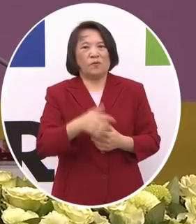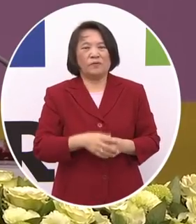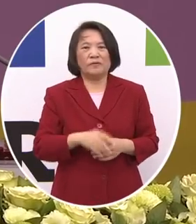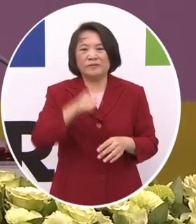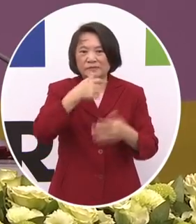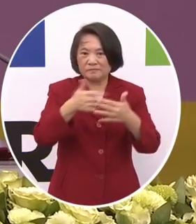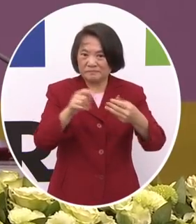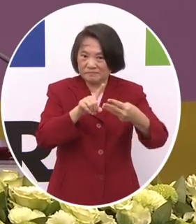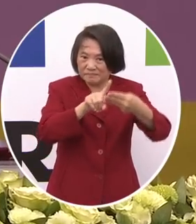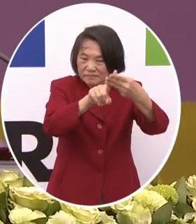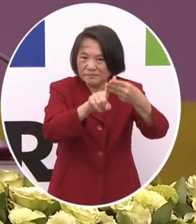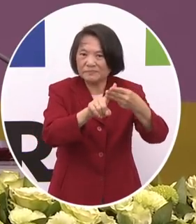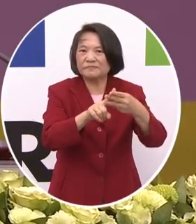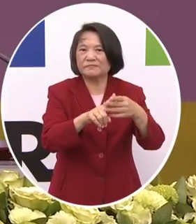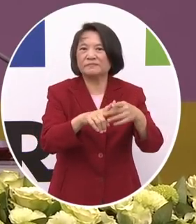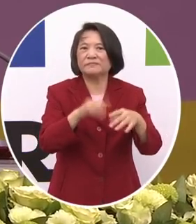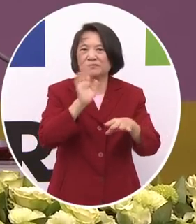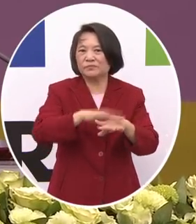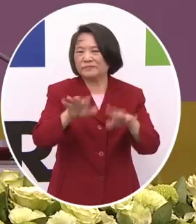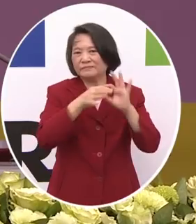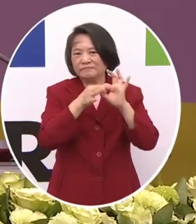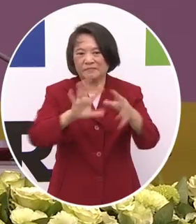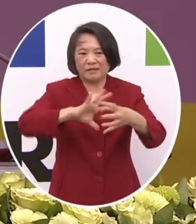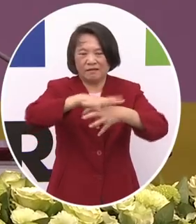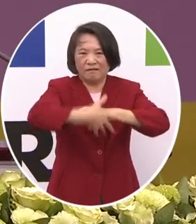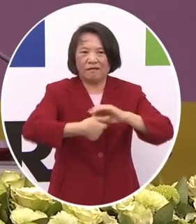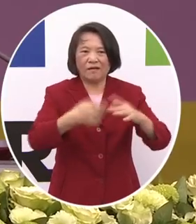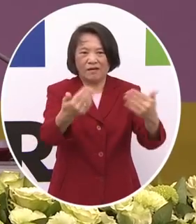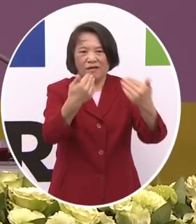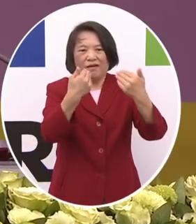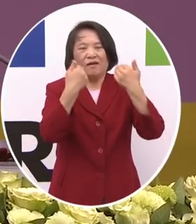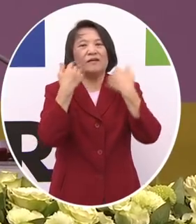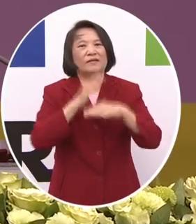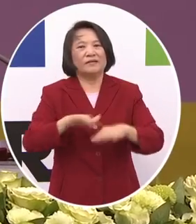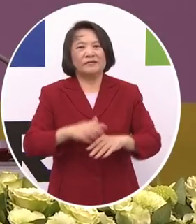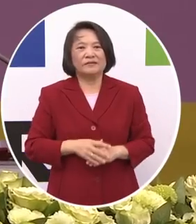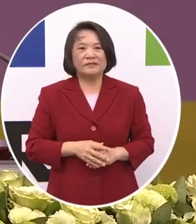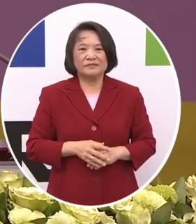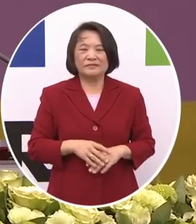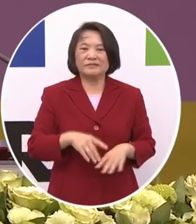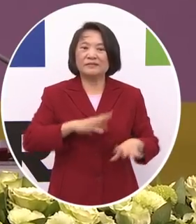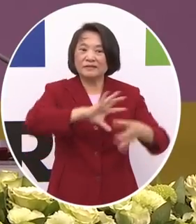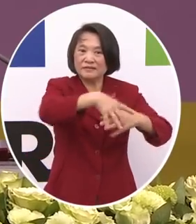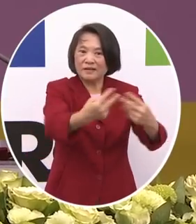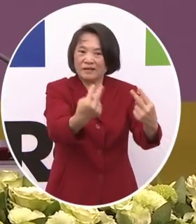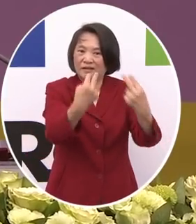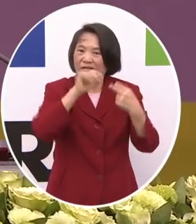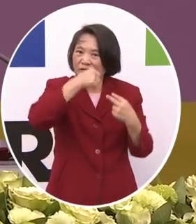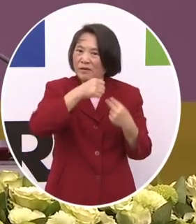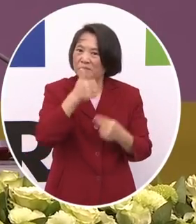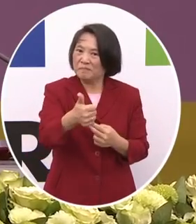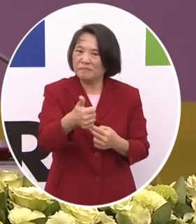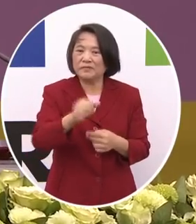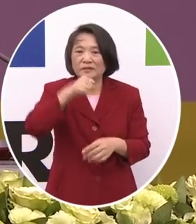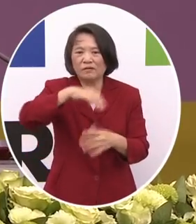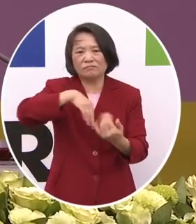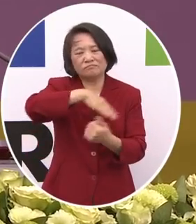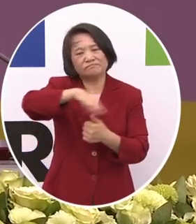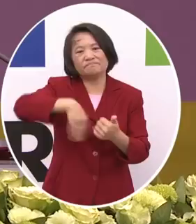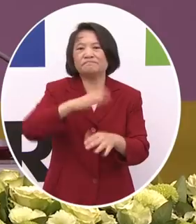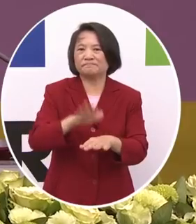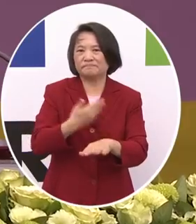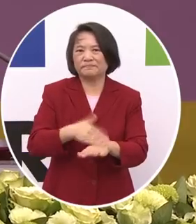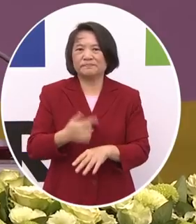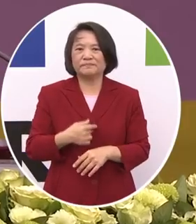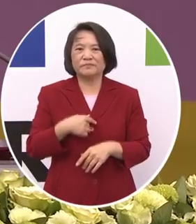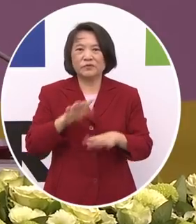的民主会照亮世界。当世界看见台湾的美好，台湾就不会孤独。我